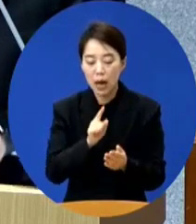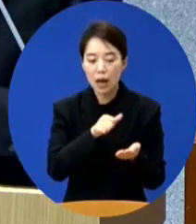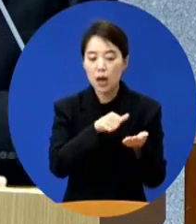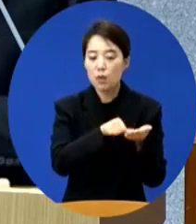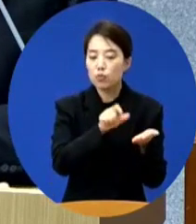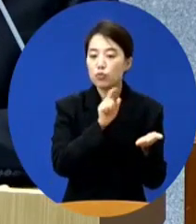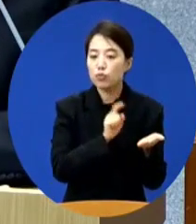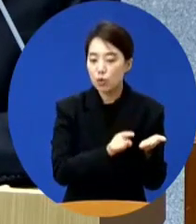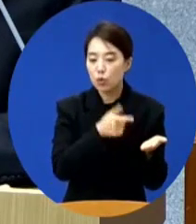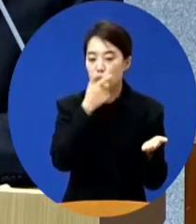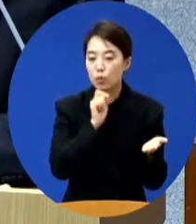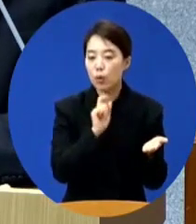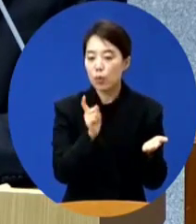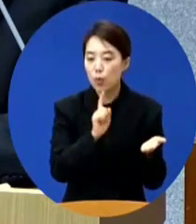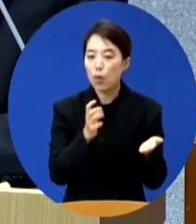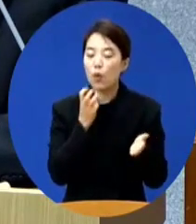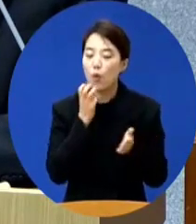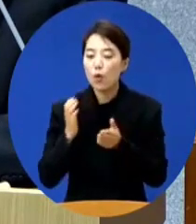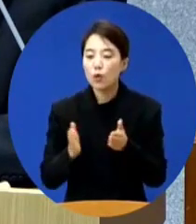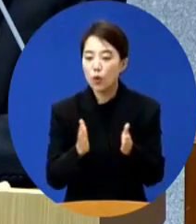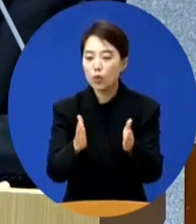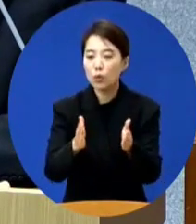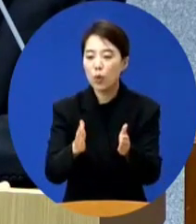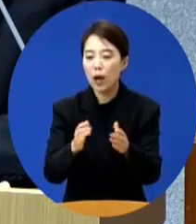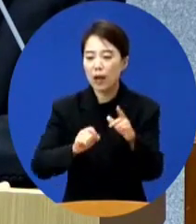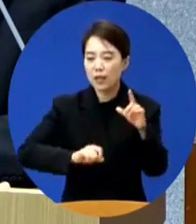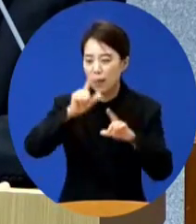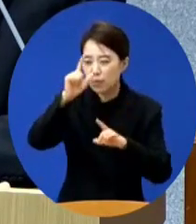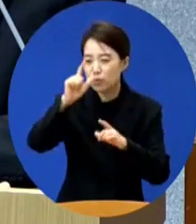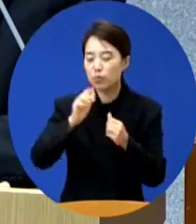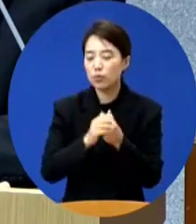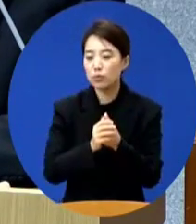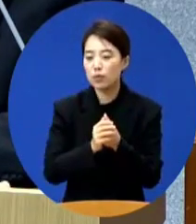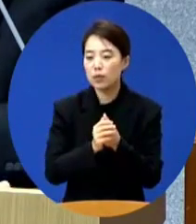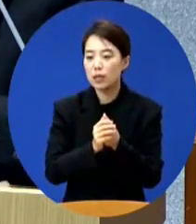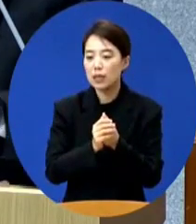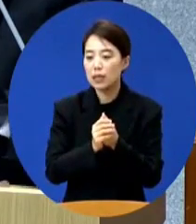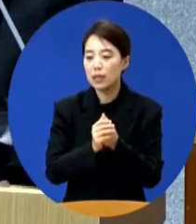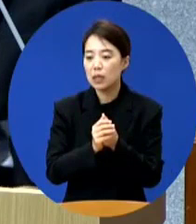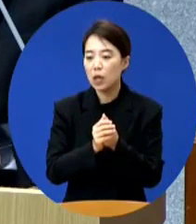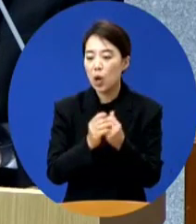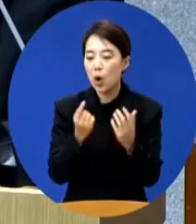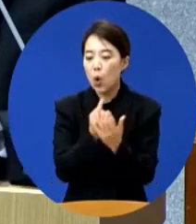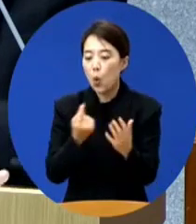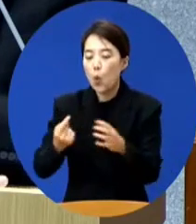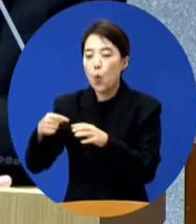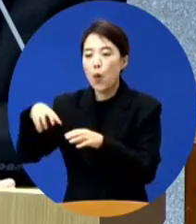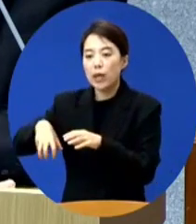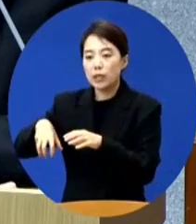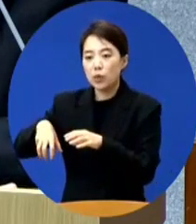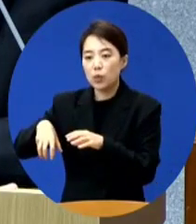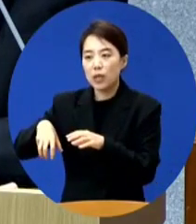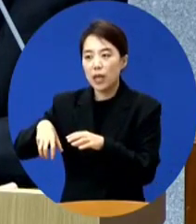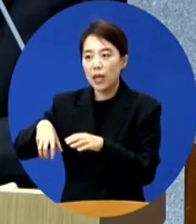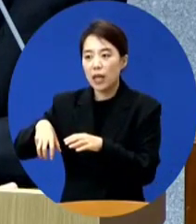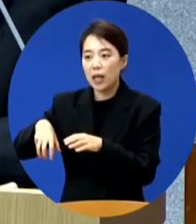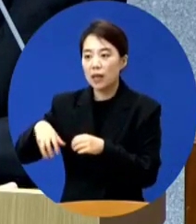물적으로는 대개 경기도가 외진 곳에 이 교육 수요가 상당히 더 오히려 신경을 써야